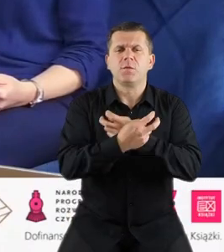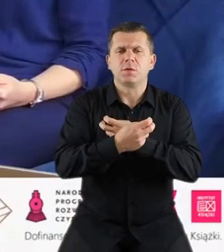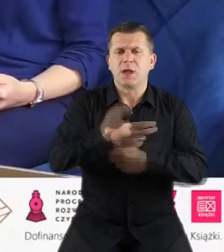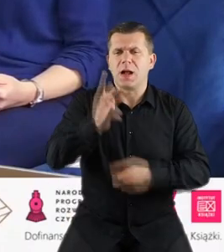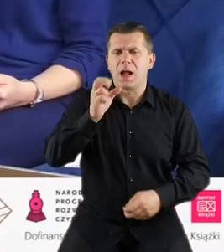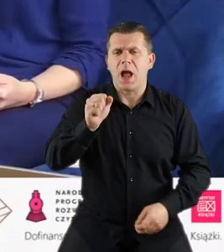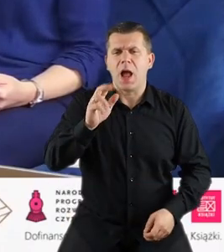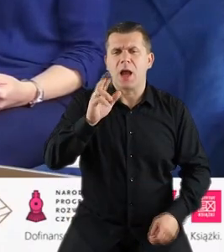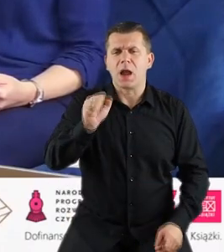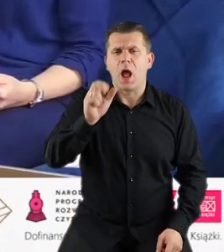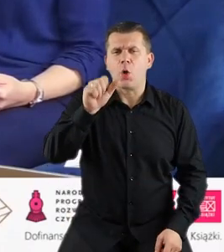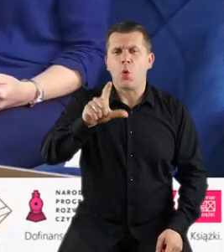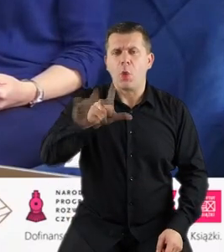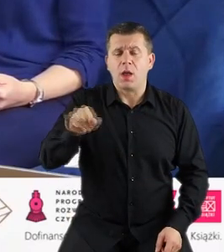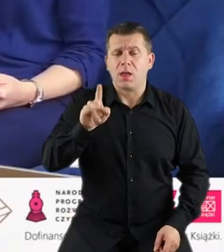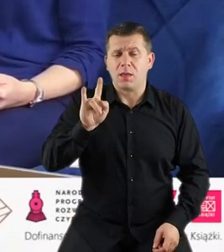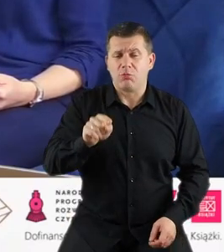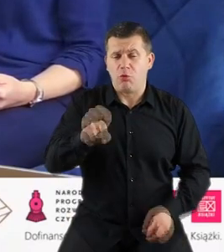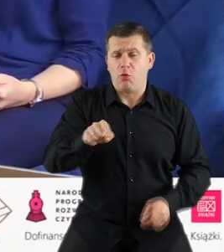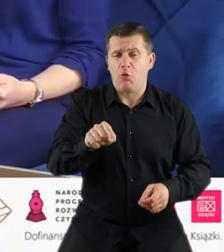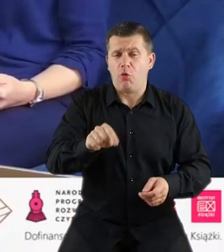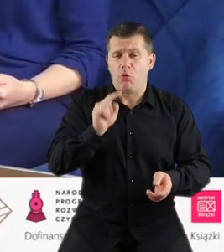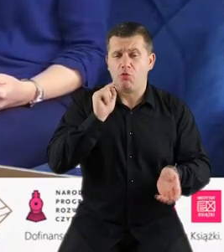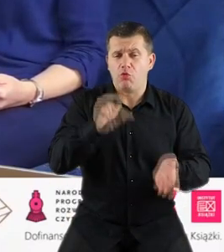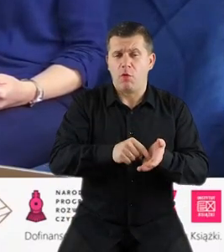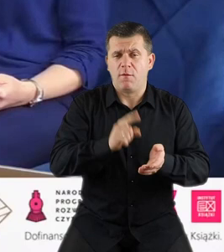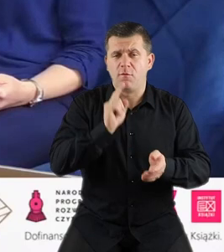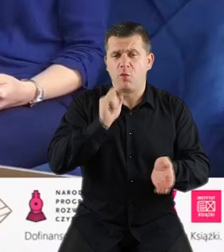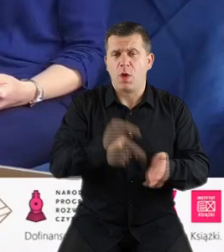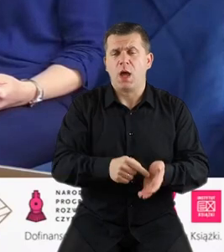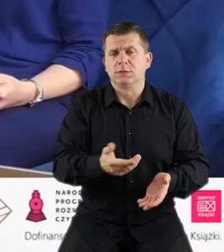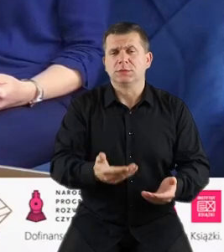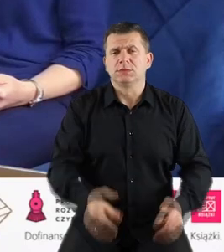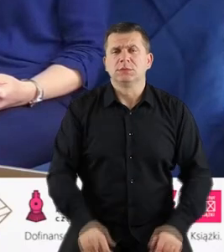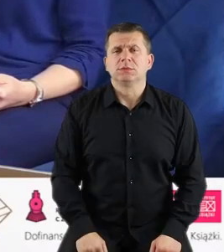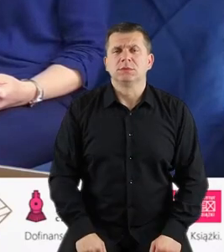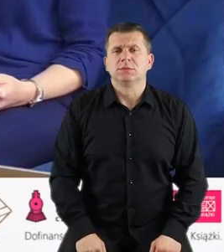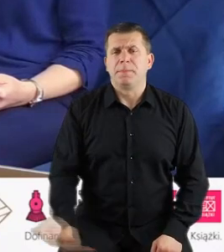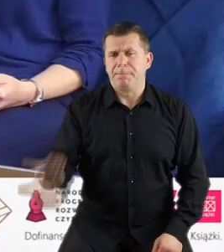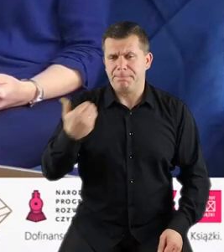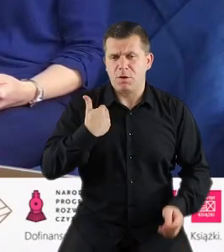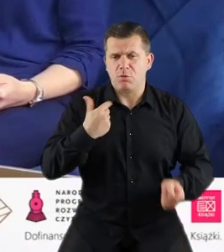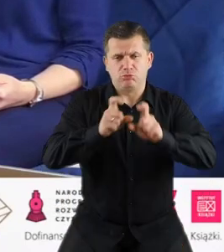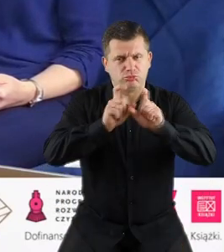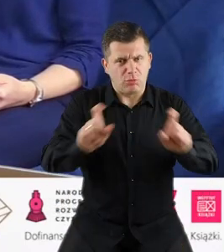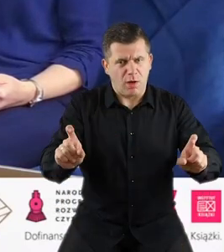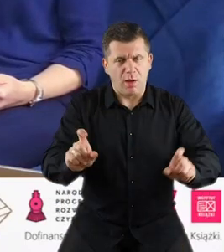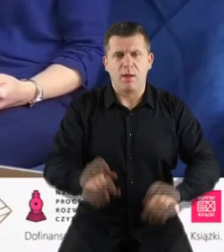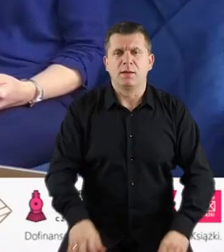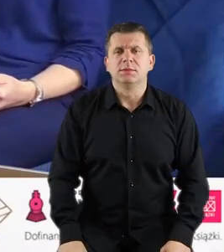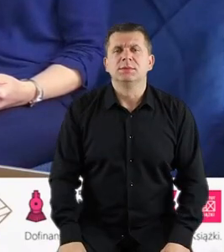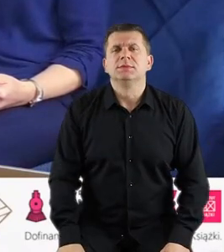z karakułów, no to przecież to jest właśnie to, tak? A był taki czas, kiedy